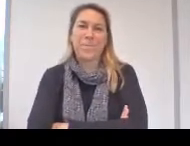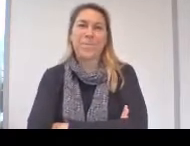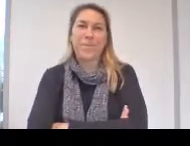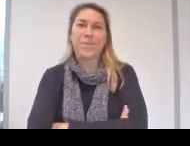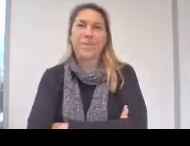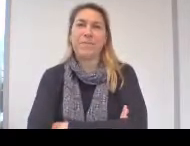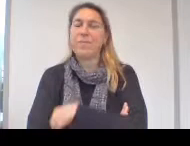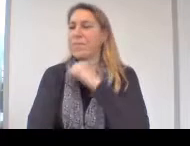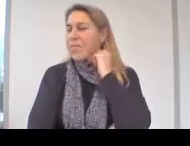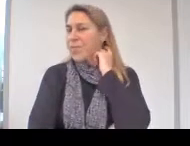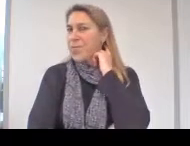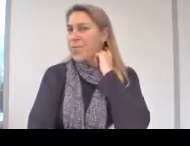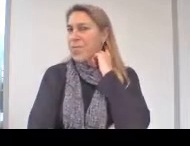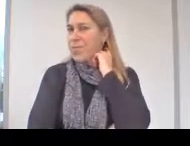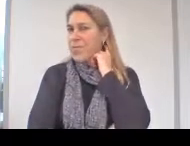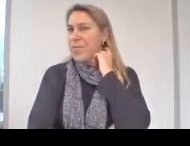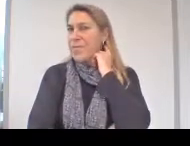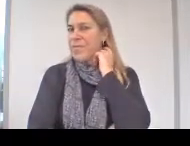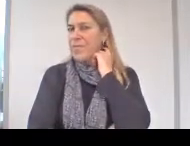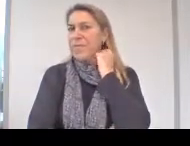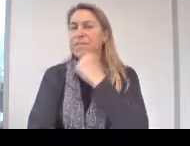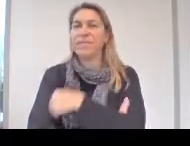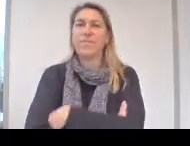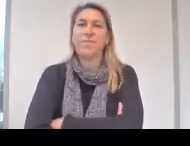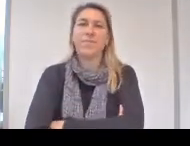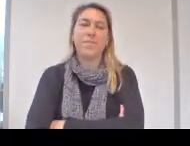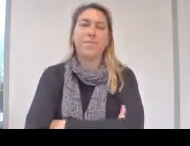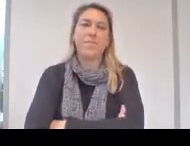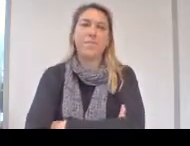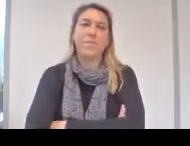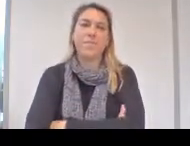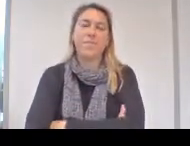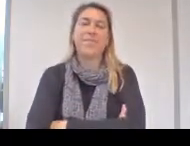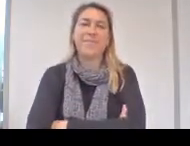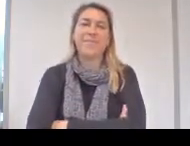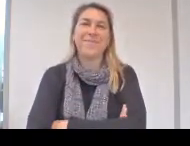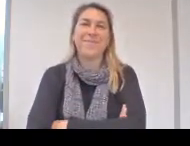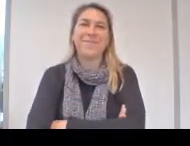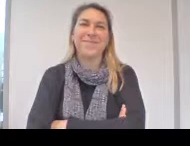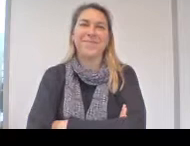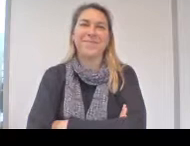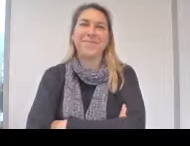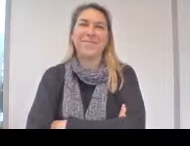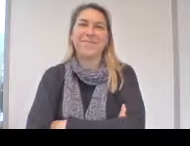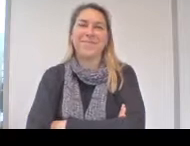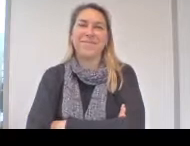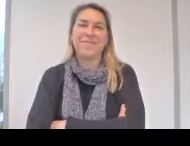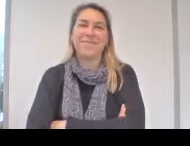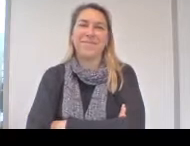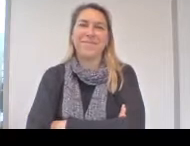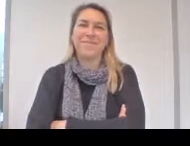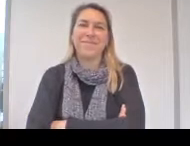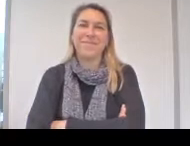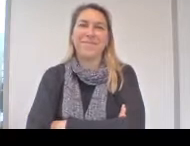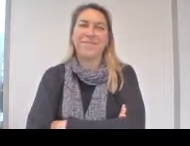le défi est immense puisque l'Agence régionale du tourisme s'est fixée comme objectif d'en devenir la 5e région touristique, ce qui fait